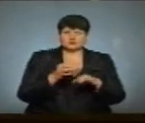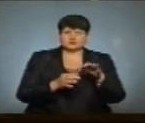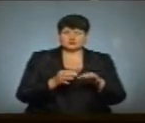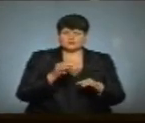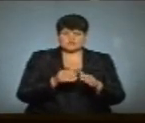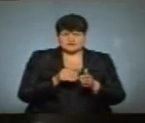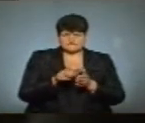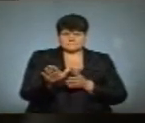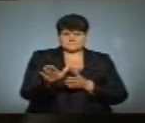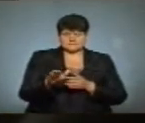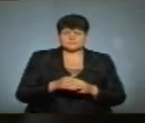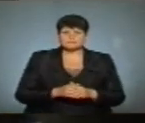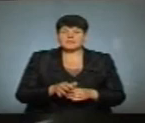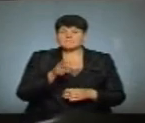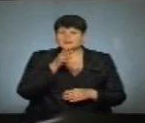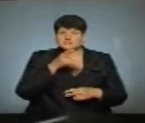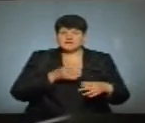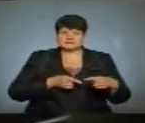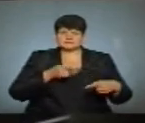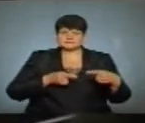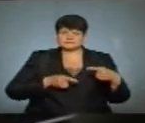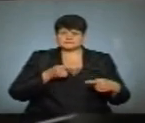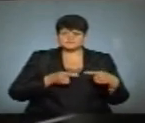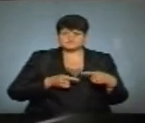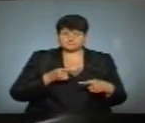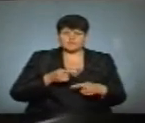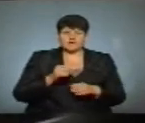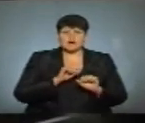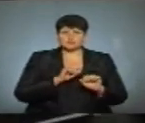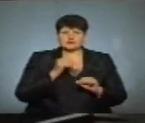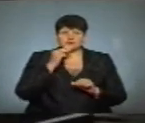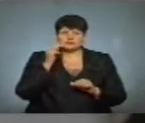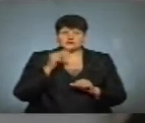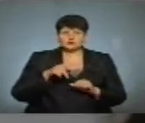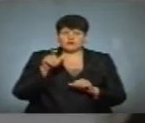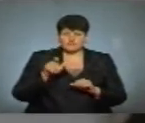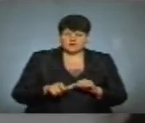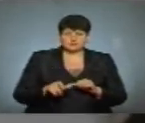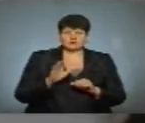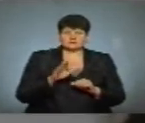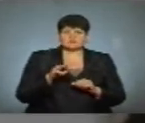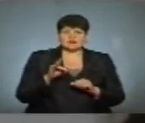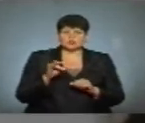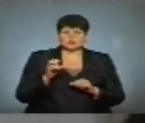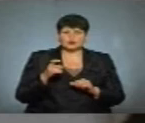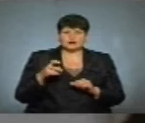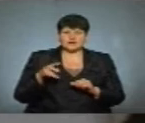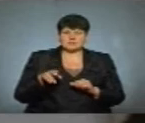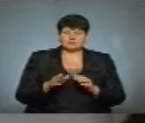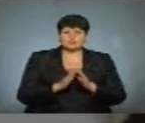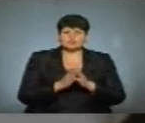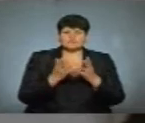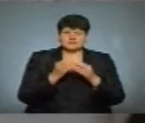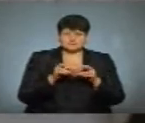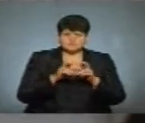Ваврів відхилив. Під час дебатів адвокат обвинуваченого Сергія Терендеха Володимир Твердохліб просив ще раз дослідити